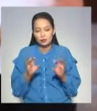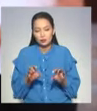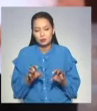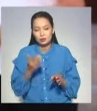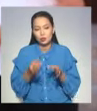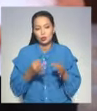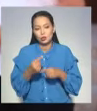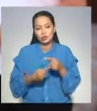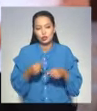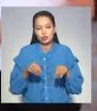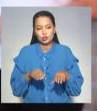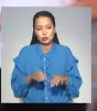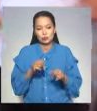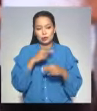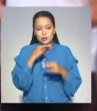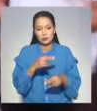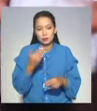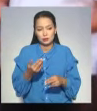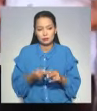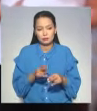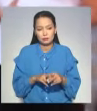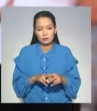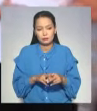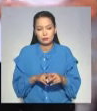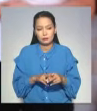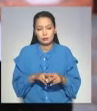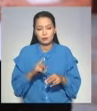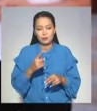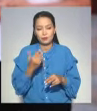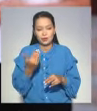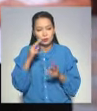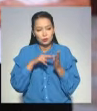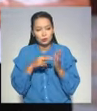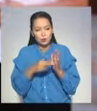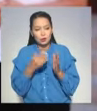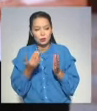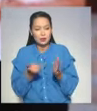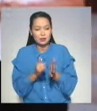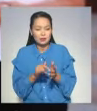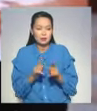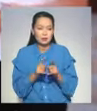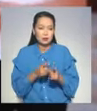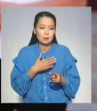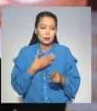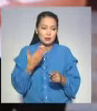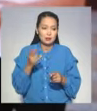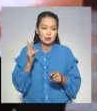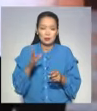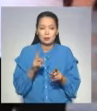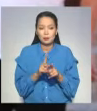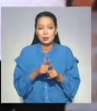сот тәртібімен шешіледі. Неисполнение договорных обязательств. Енді екінші момент, жобадан ауытқу болатын болса, онда біздің